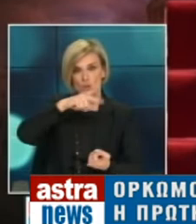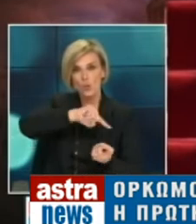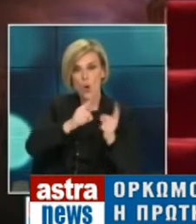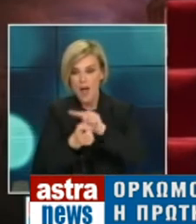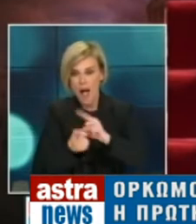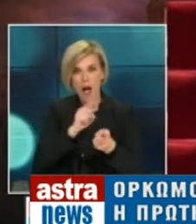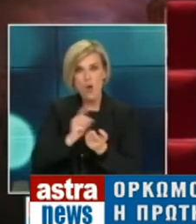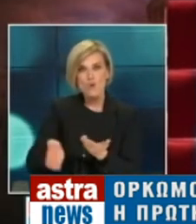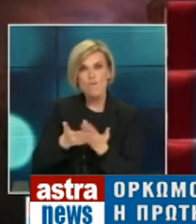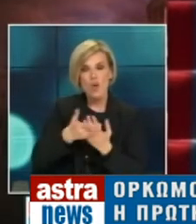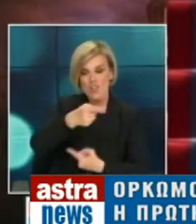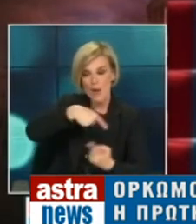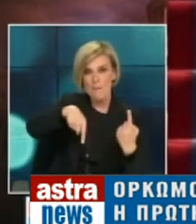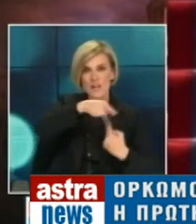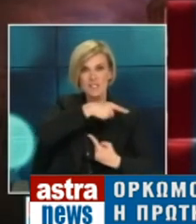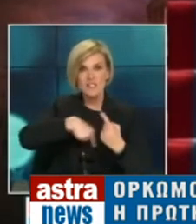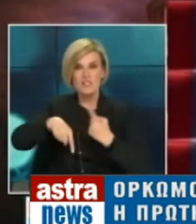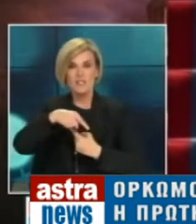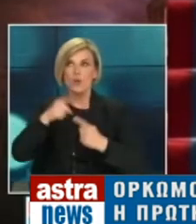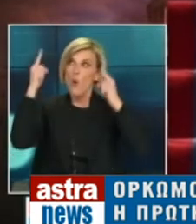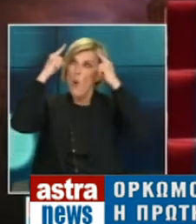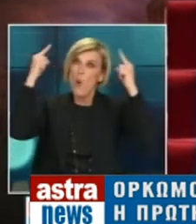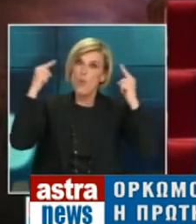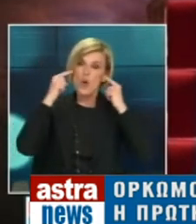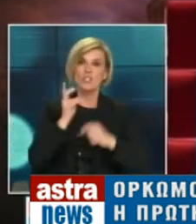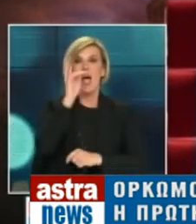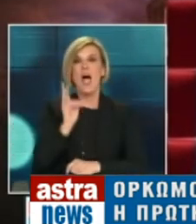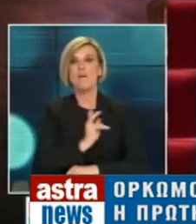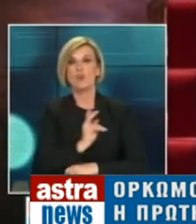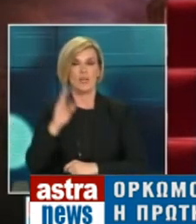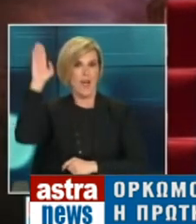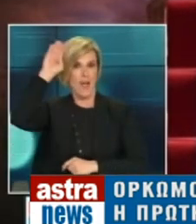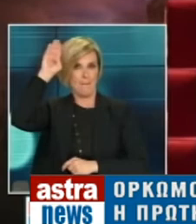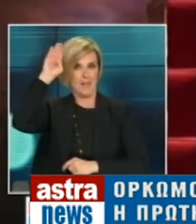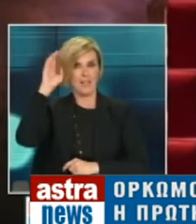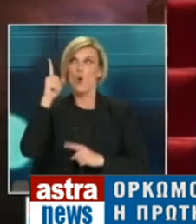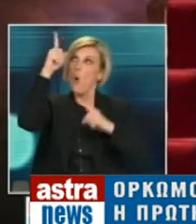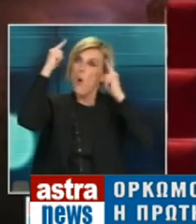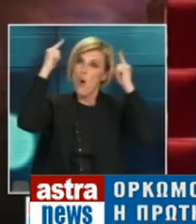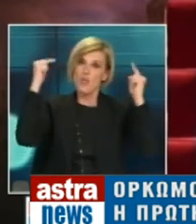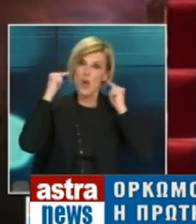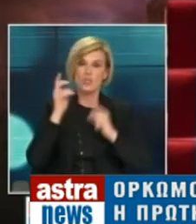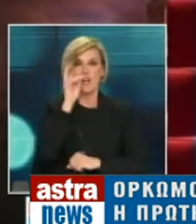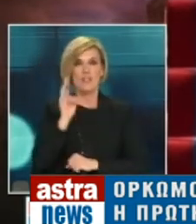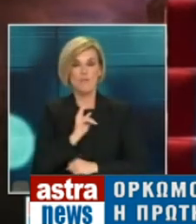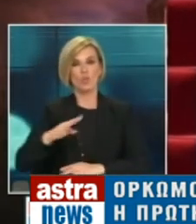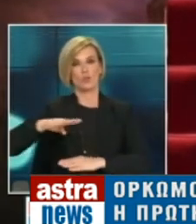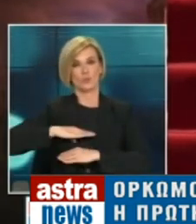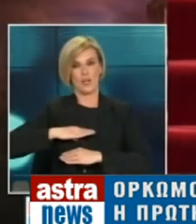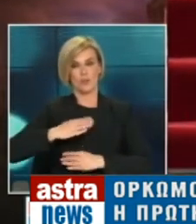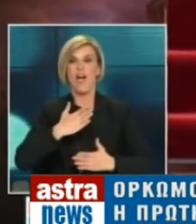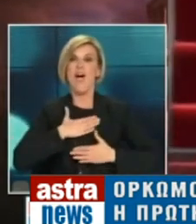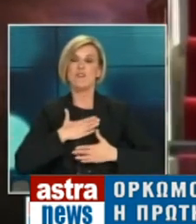άλλο. Εποφελία της χώρας που αγαπούμε με όλη μας την καρδιά, ο Θεός να ευλογεί τις ΗΠΑ και ο Θεός να ευλογεί τα στρατεύματά μας. Σας